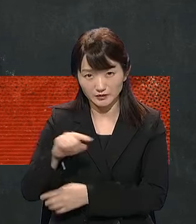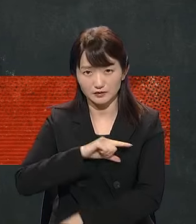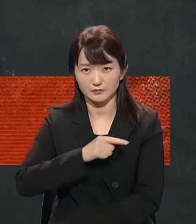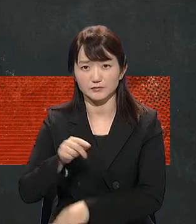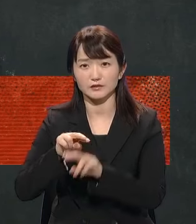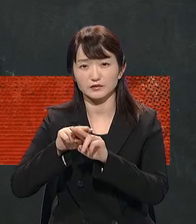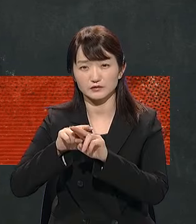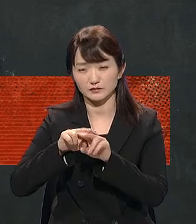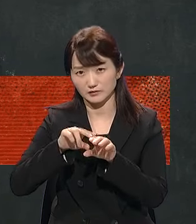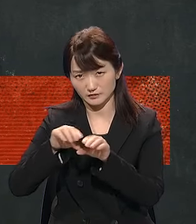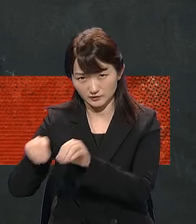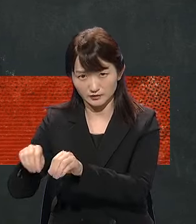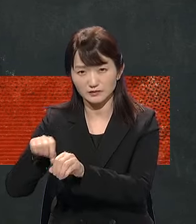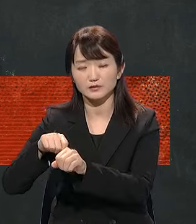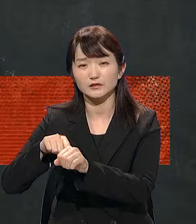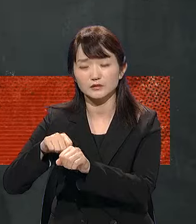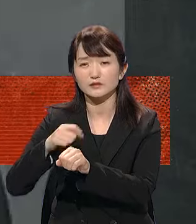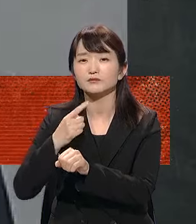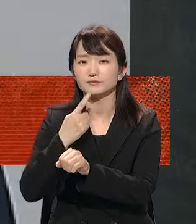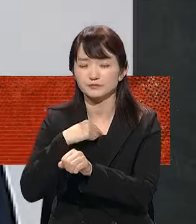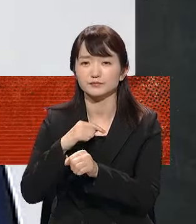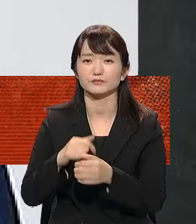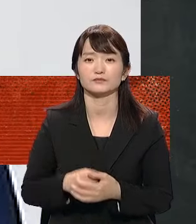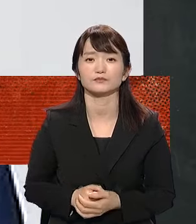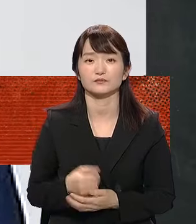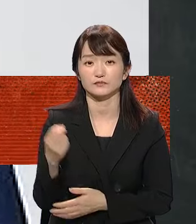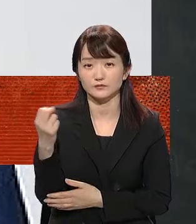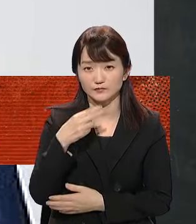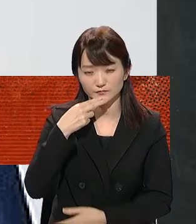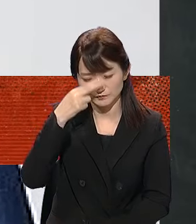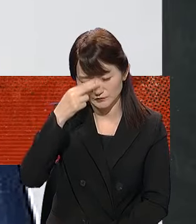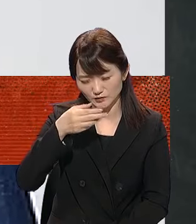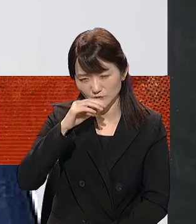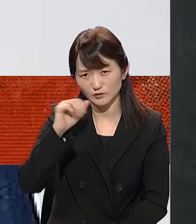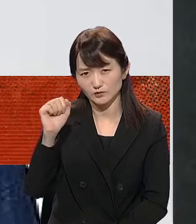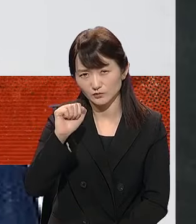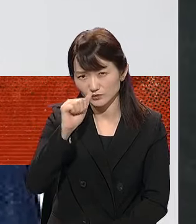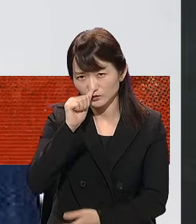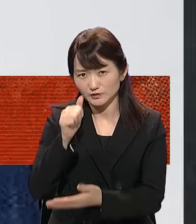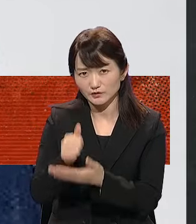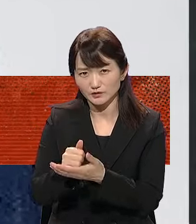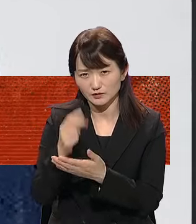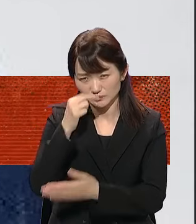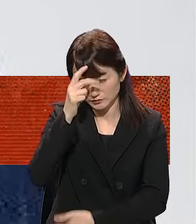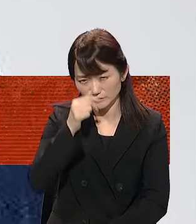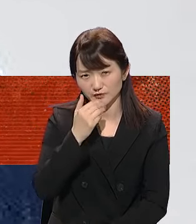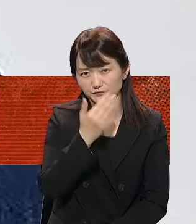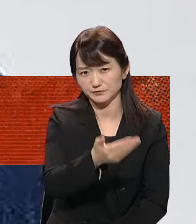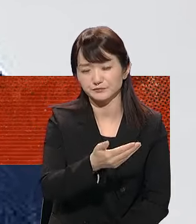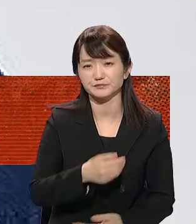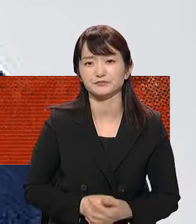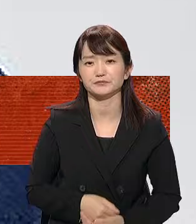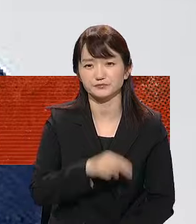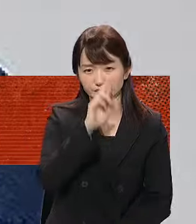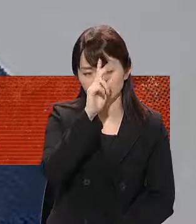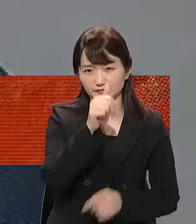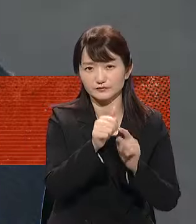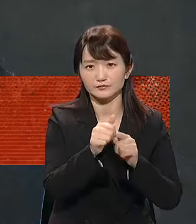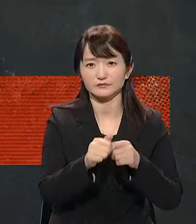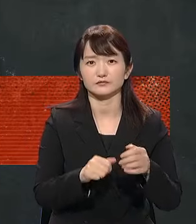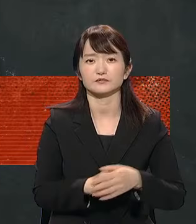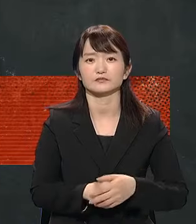면허 정지 처분을 받은 전력이 있습니다 그런데 또다시 음주운전 혐의로 검찰에 넘겨진 겁니다 박상민 씨는 지난달